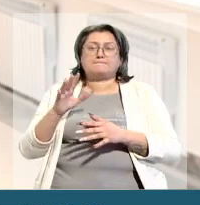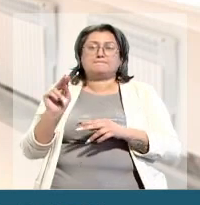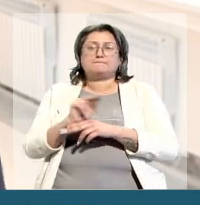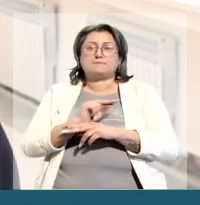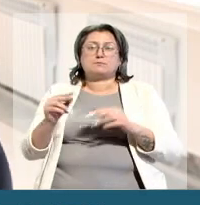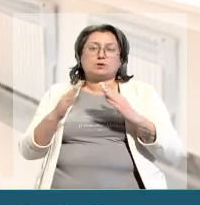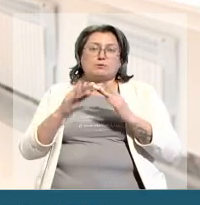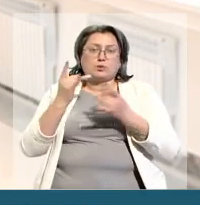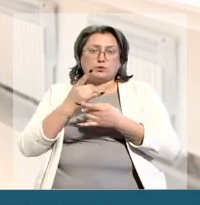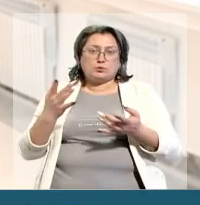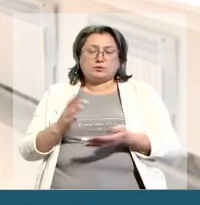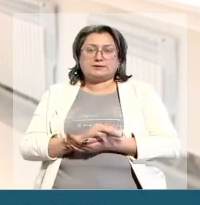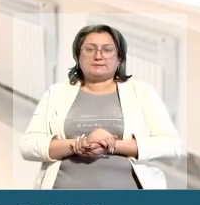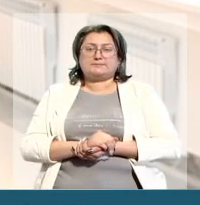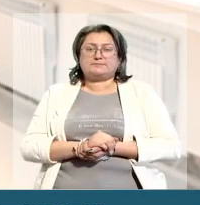отырмыз. Сосын мінекей